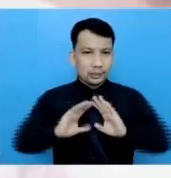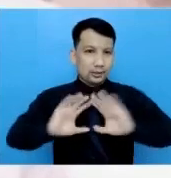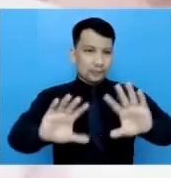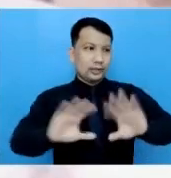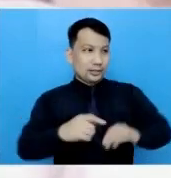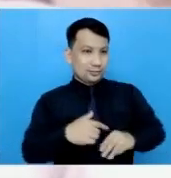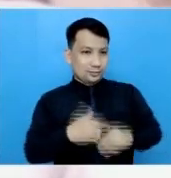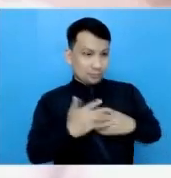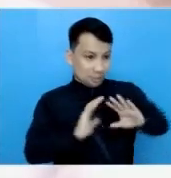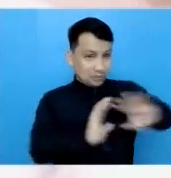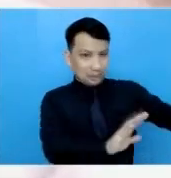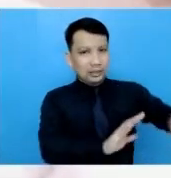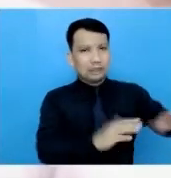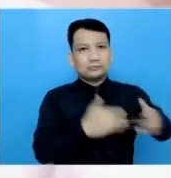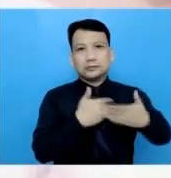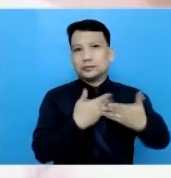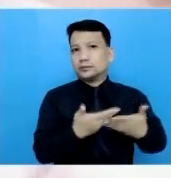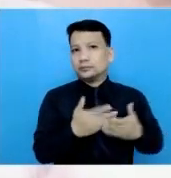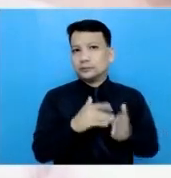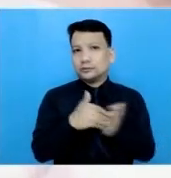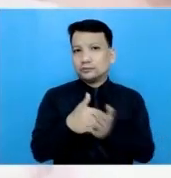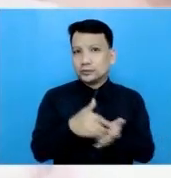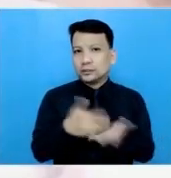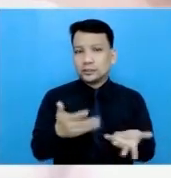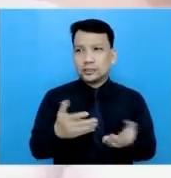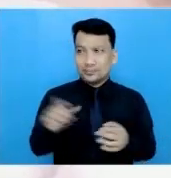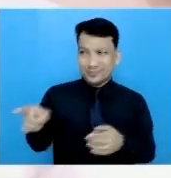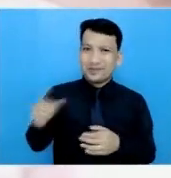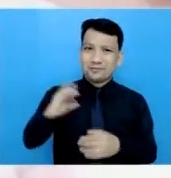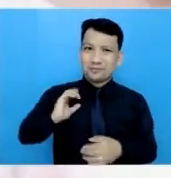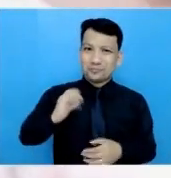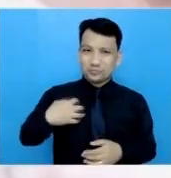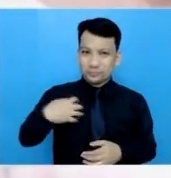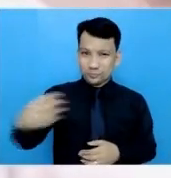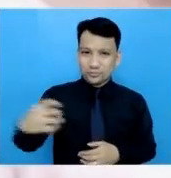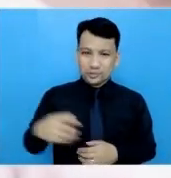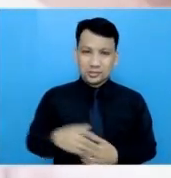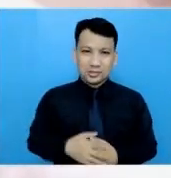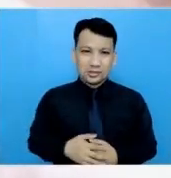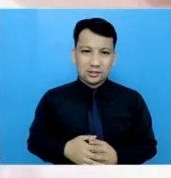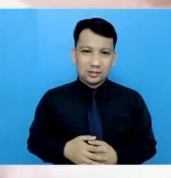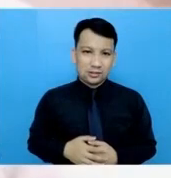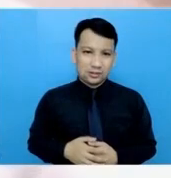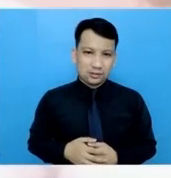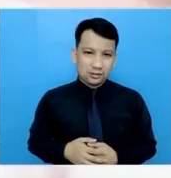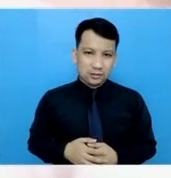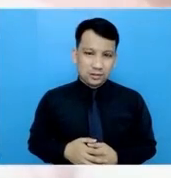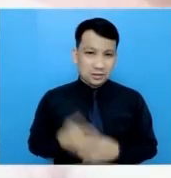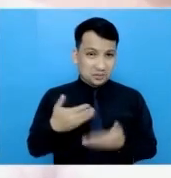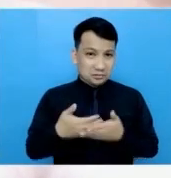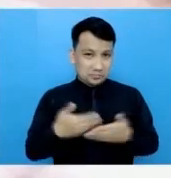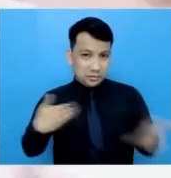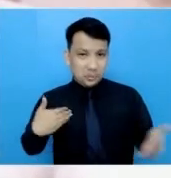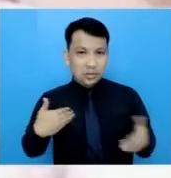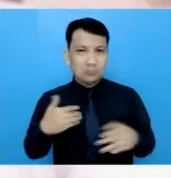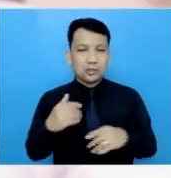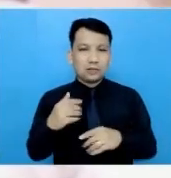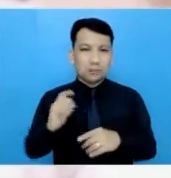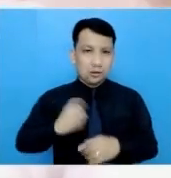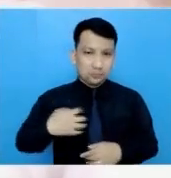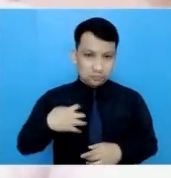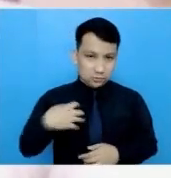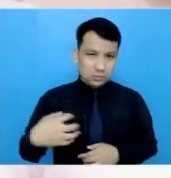yun, matutumba na. Lalo na pa kaya yung pulis? E ang pulis, sir, di ba, Sir Tulpo? Apo. Bago ka maging pulis, lahat